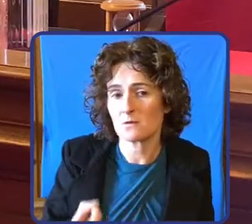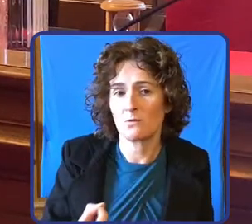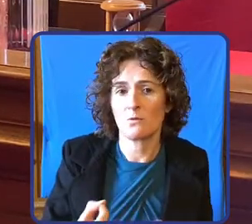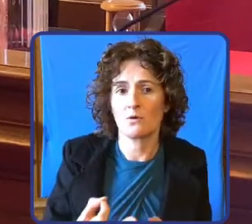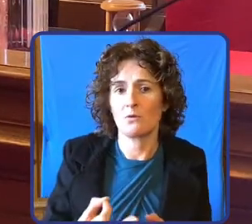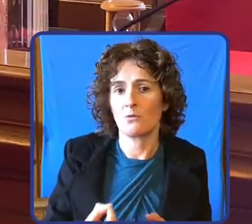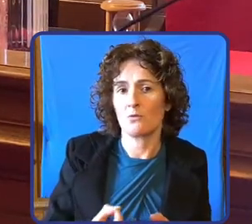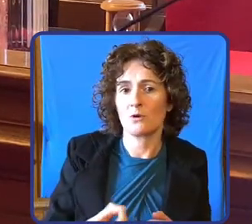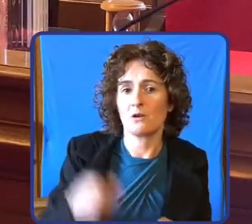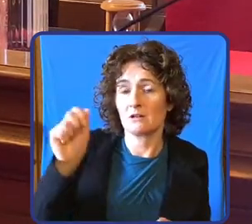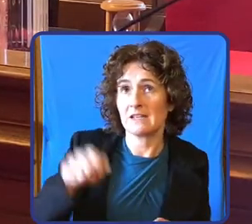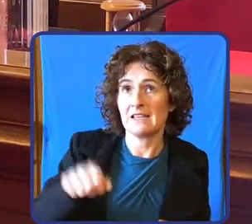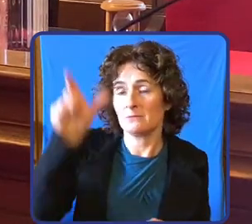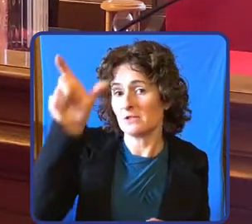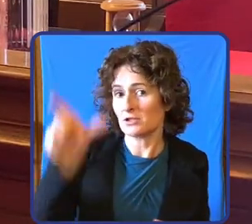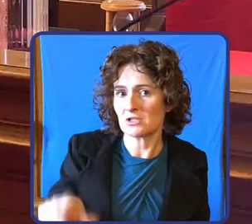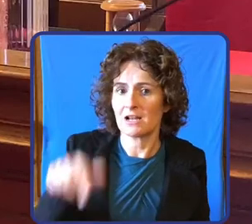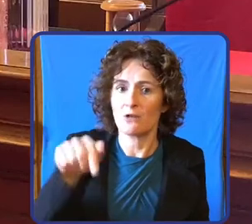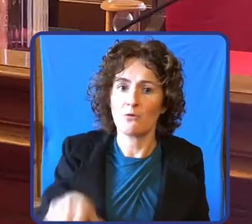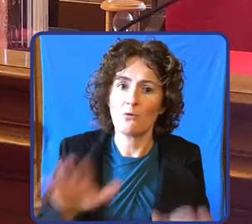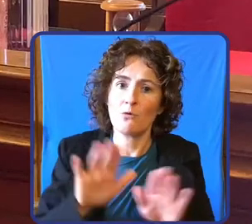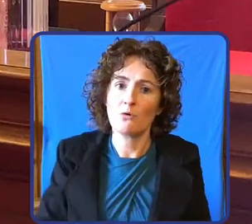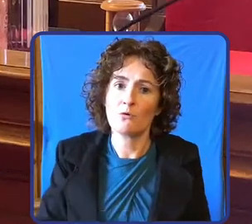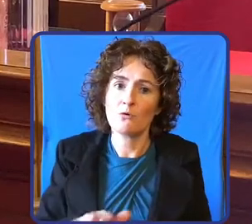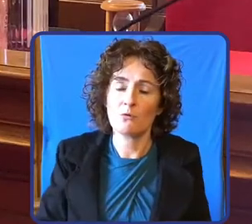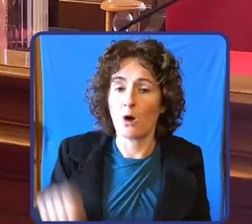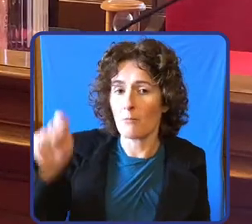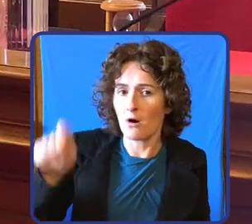Ő ül a parlamentben, ráadásul miniszter is.